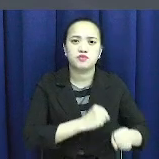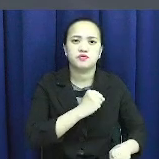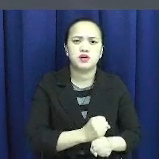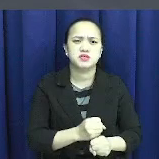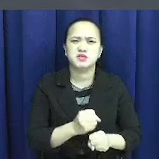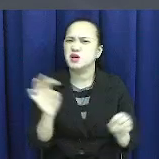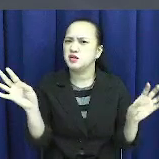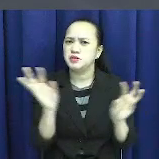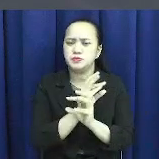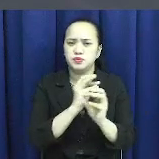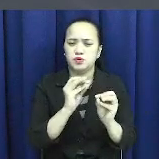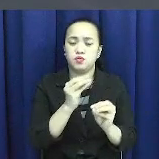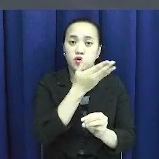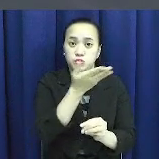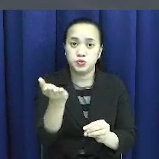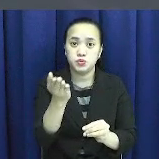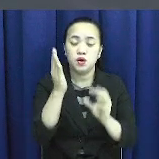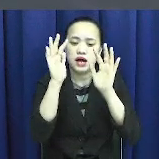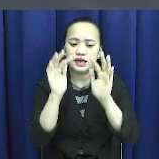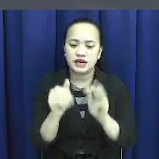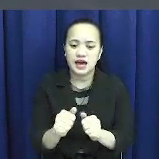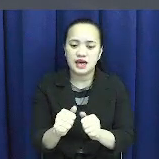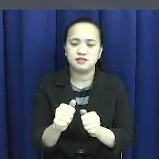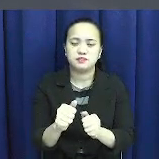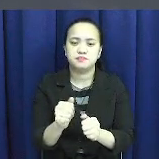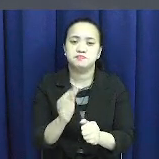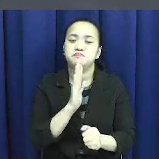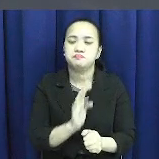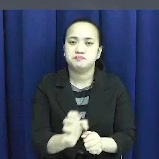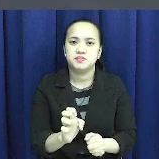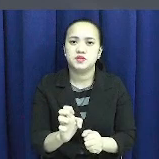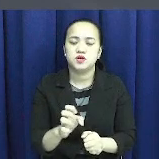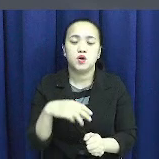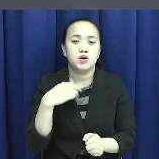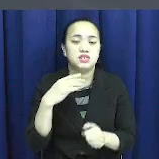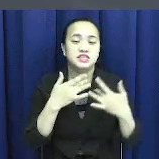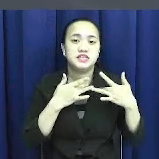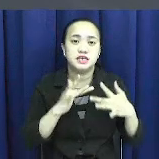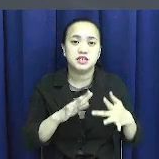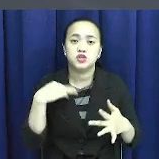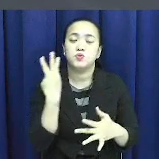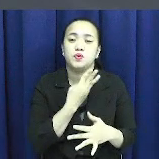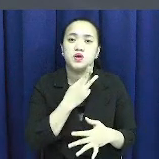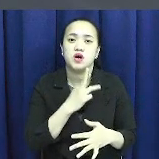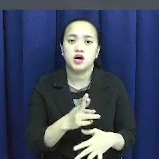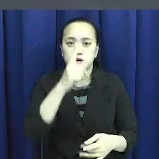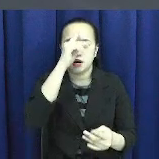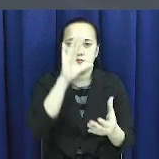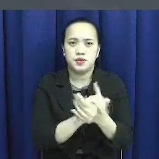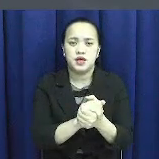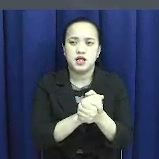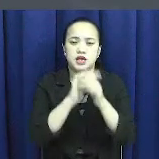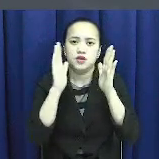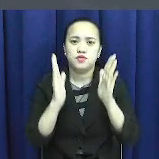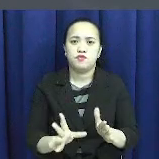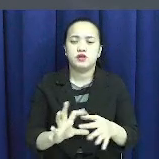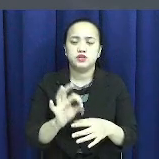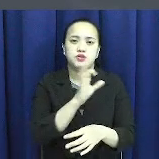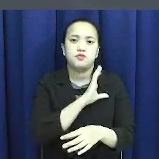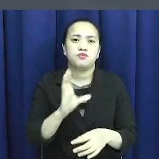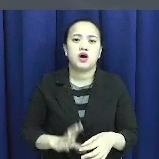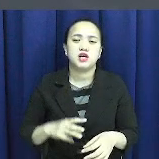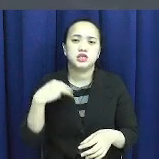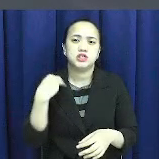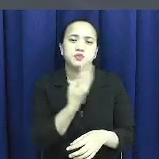mismo, tayo na mismo, since we are believers in Christ, since na tayo po'y mga anak ng Diyos, and we are priests unto God,